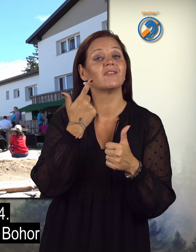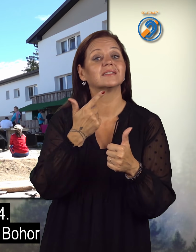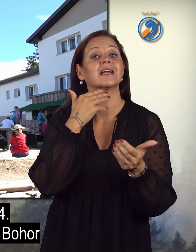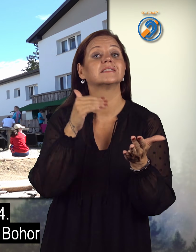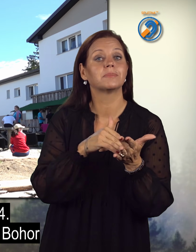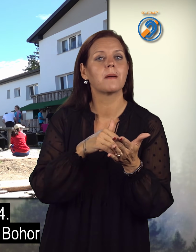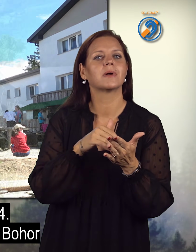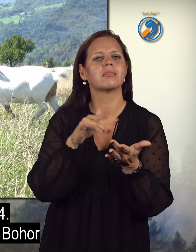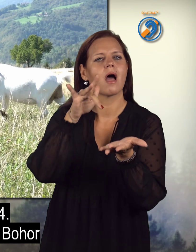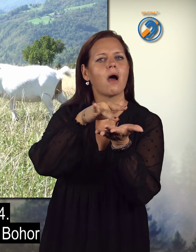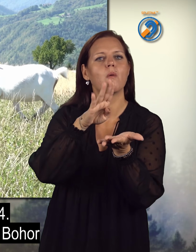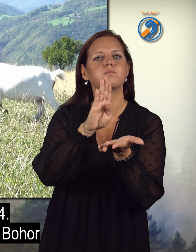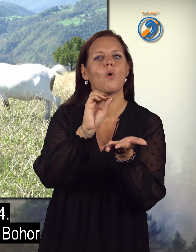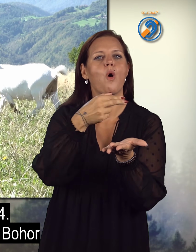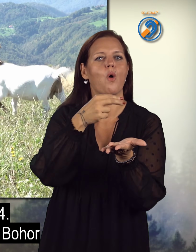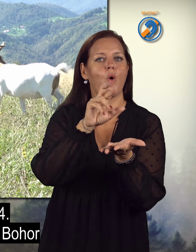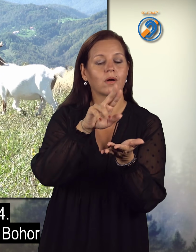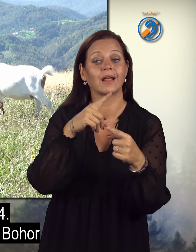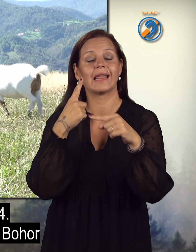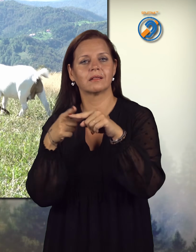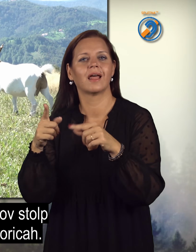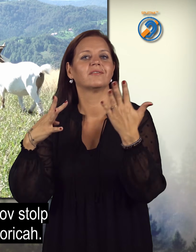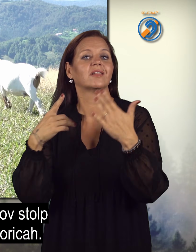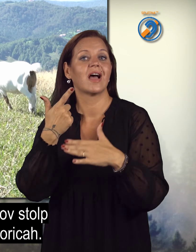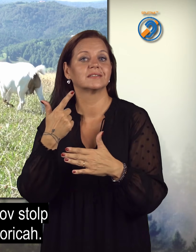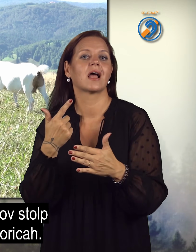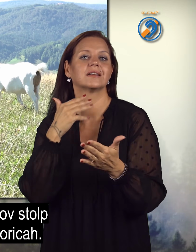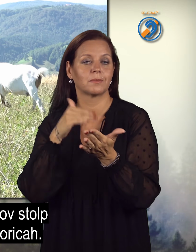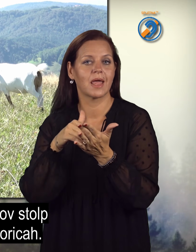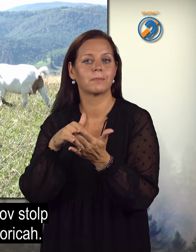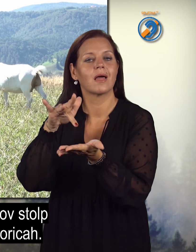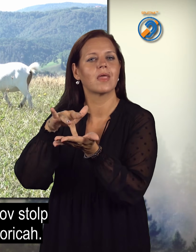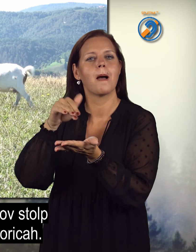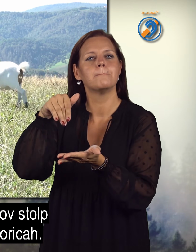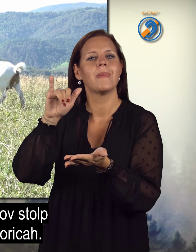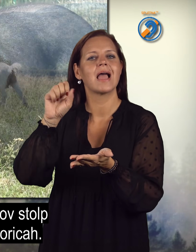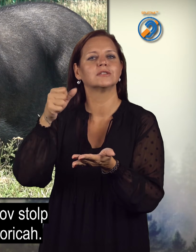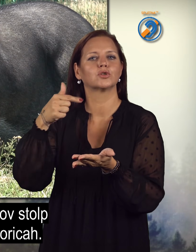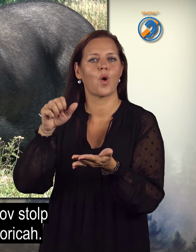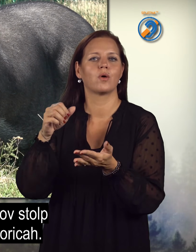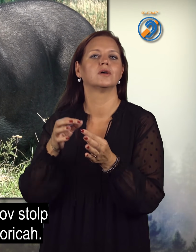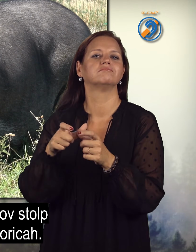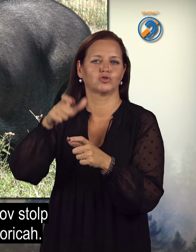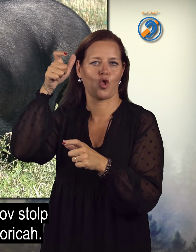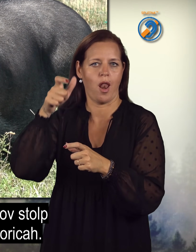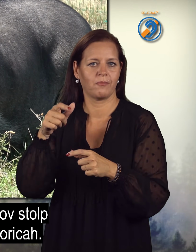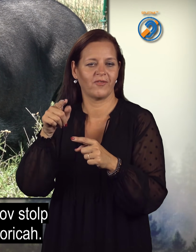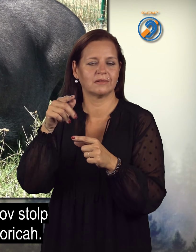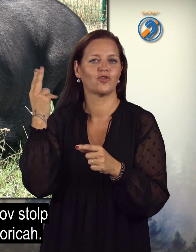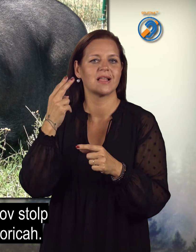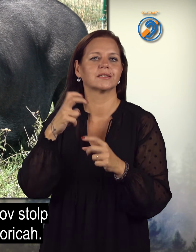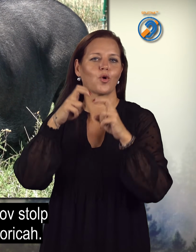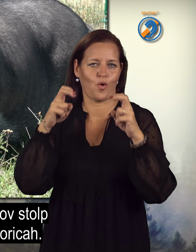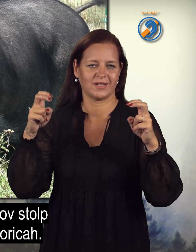sicer 24. septembra na Bohor in 29. na Maistrov stolp v Slovenskih